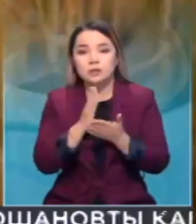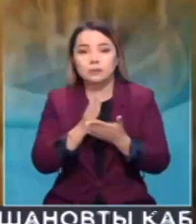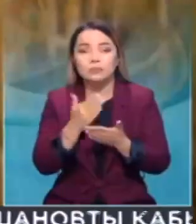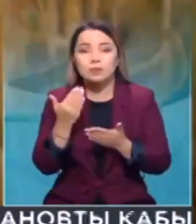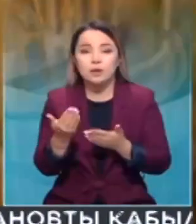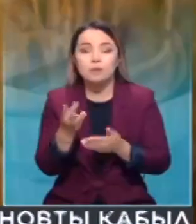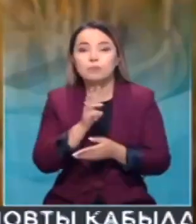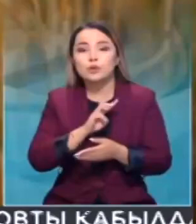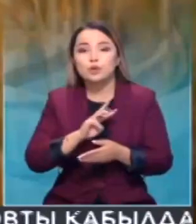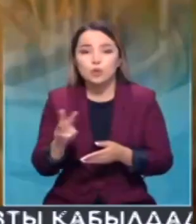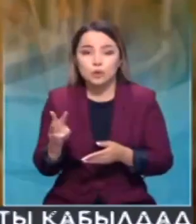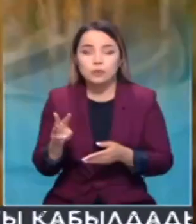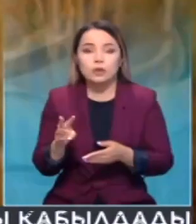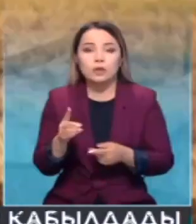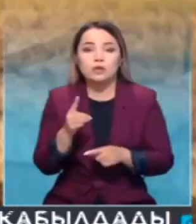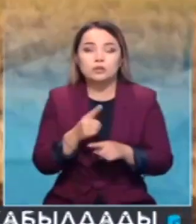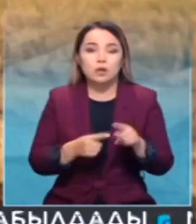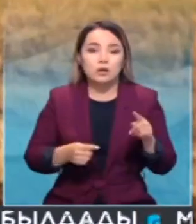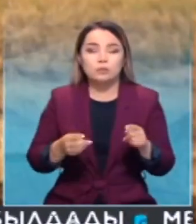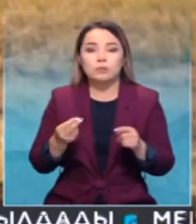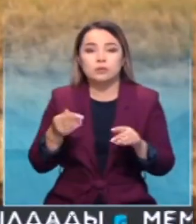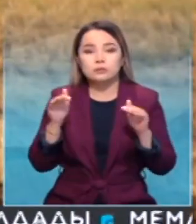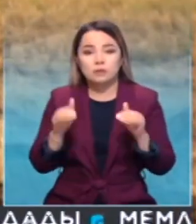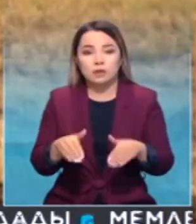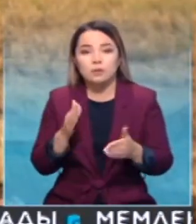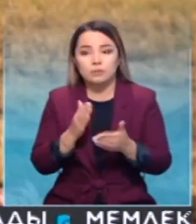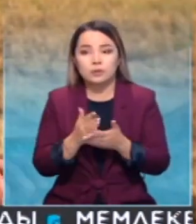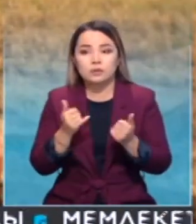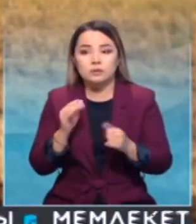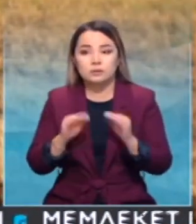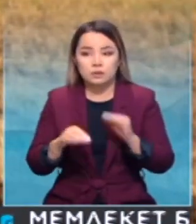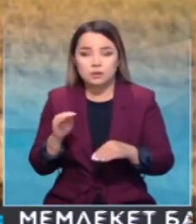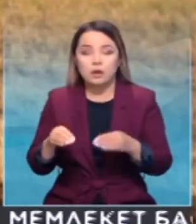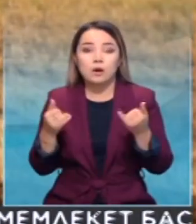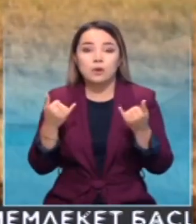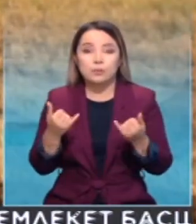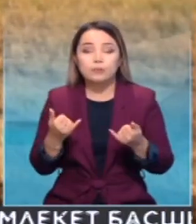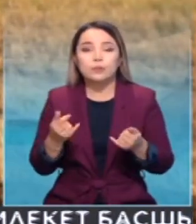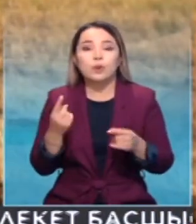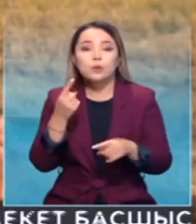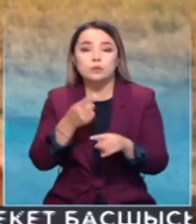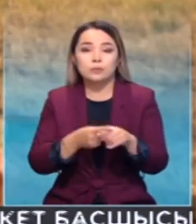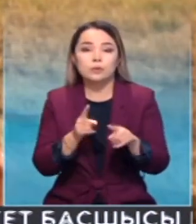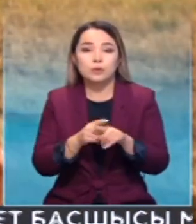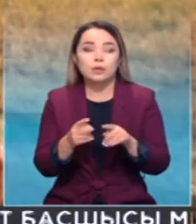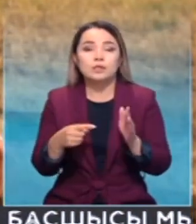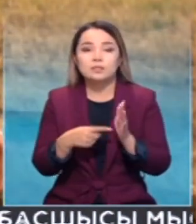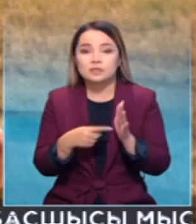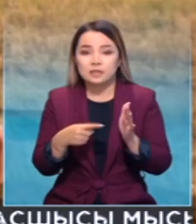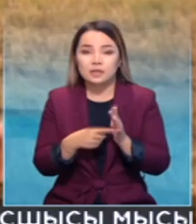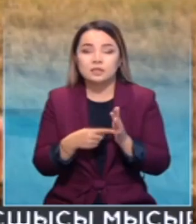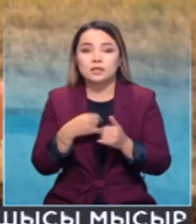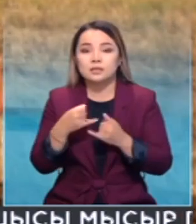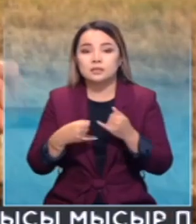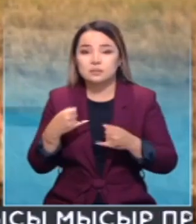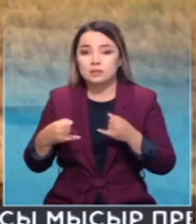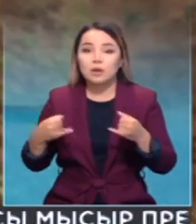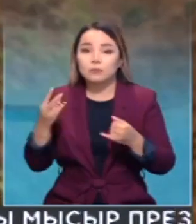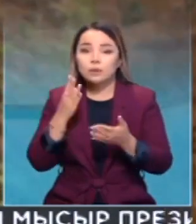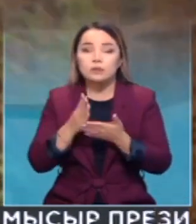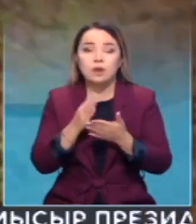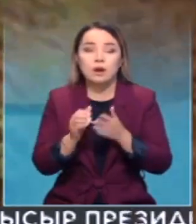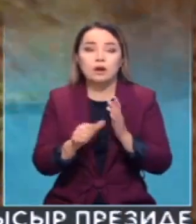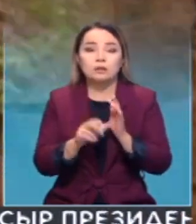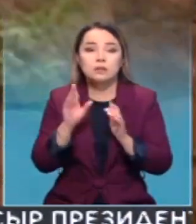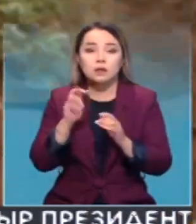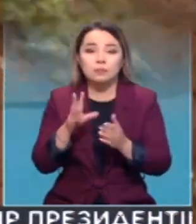Миллион жарымдай ақша кетті осы электропостоққа. Сосын биыл енді қосымша жаңа тікен сым алдым. 6 километр тікен сым